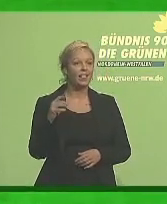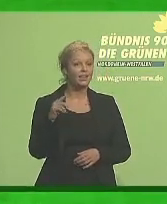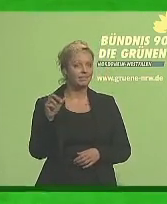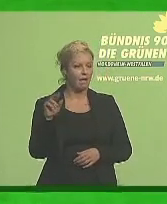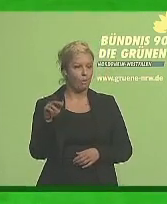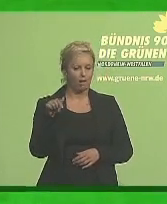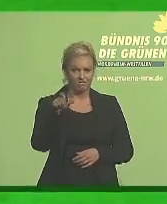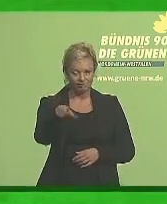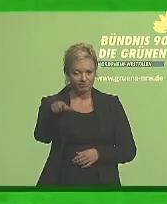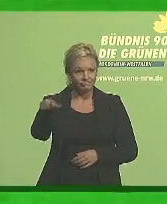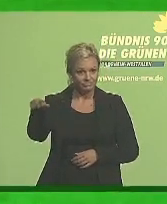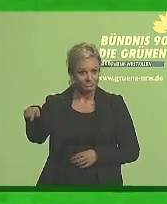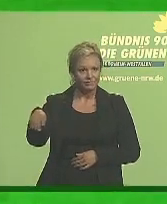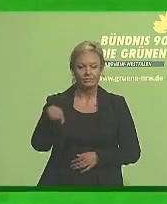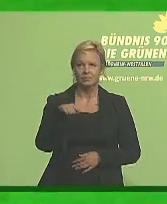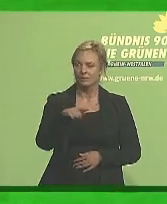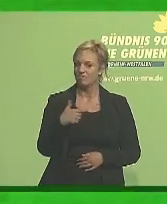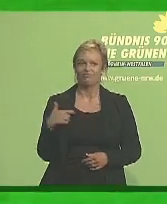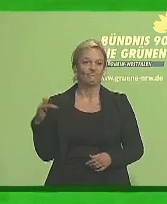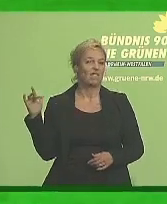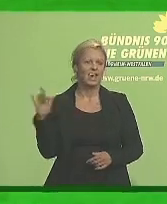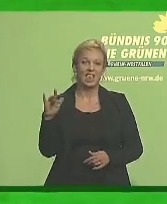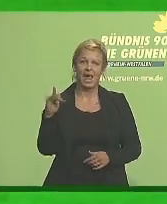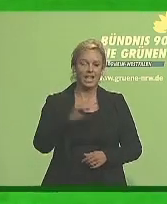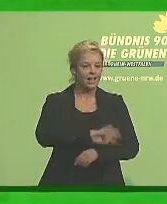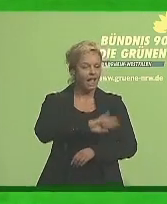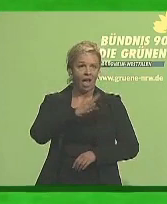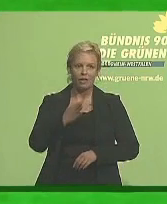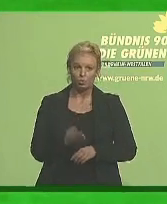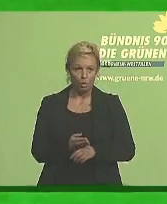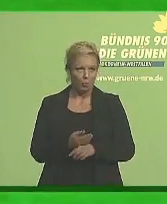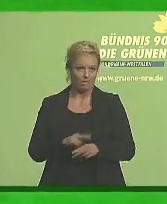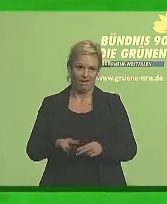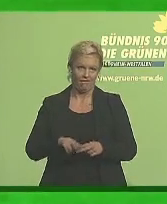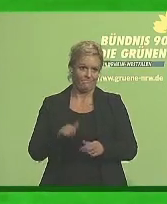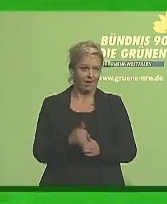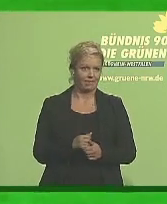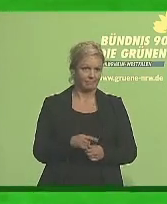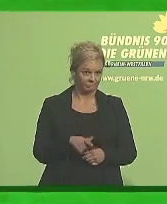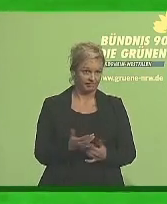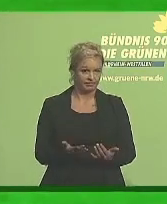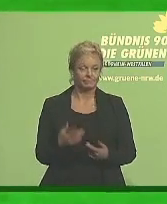neues Atomkraftwerk in Ignalina ausgesprochen.